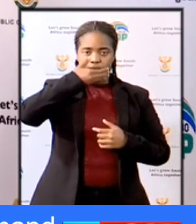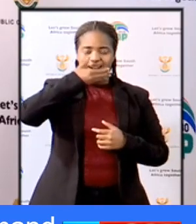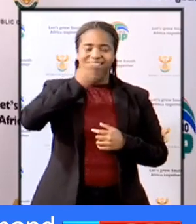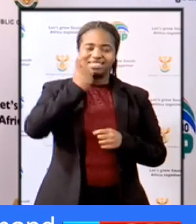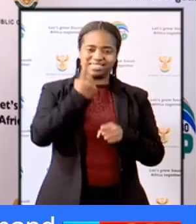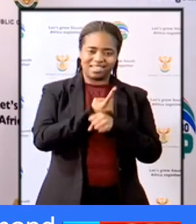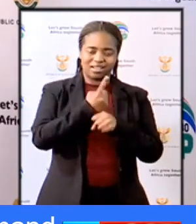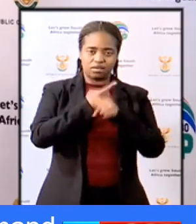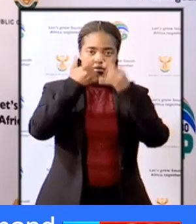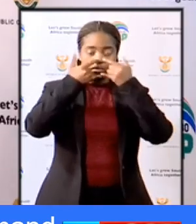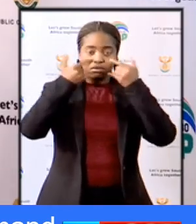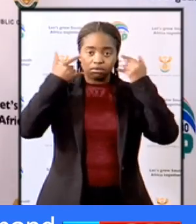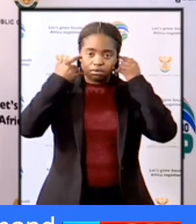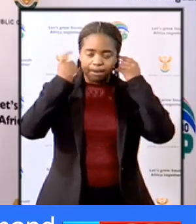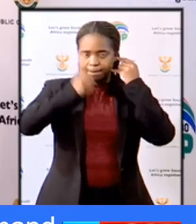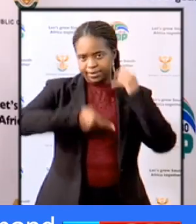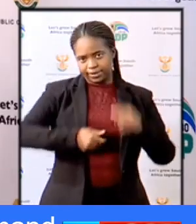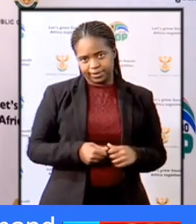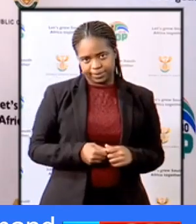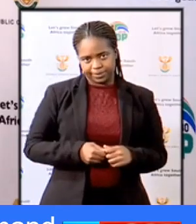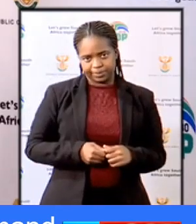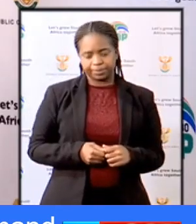bawuphuma nje.